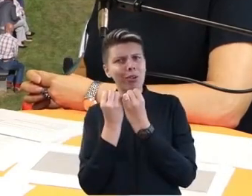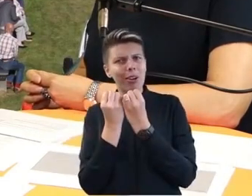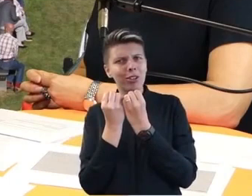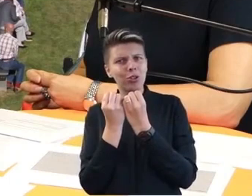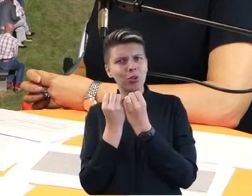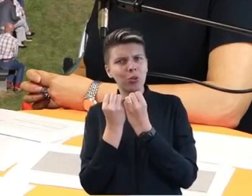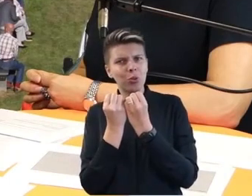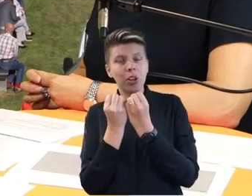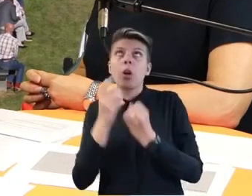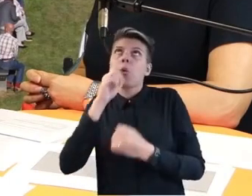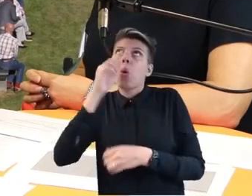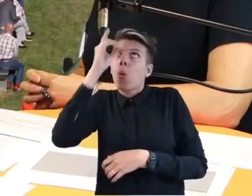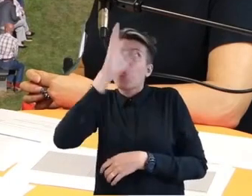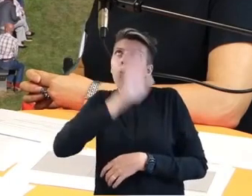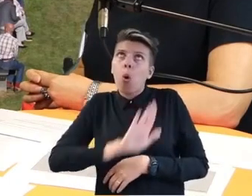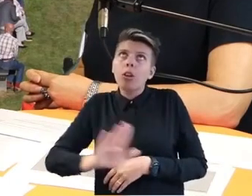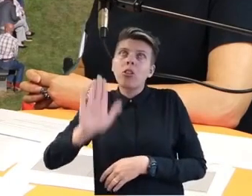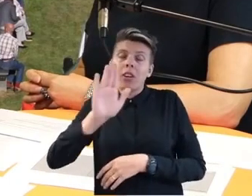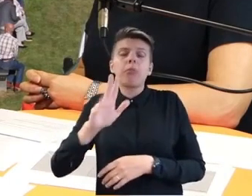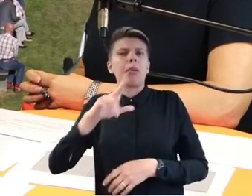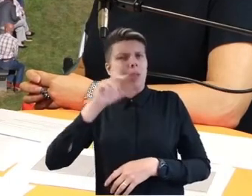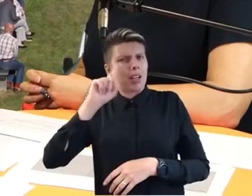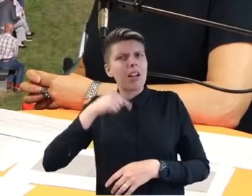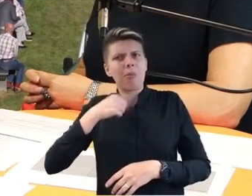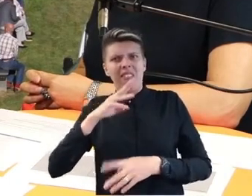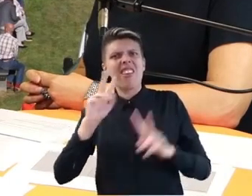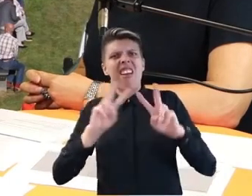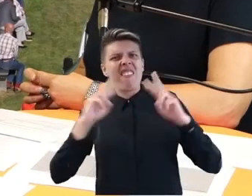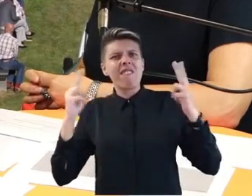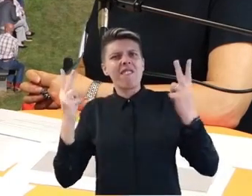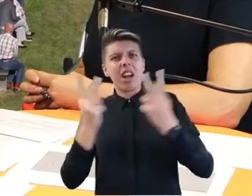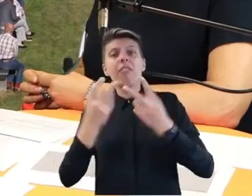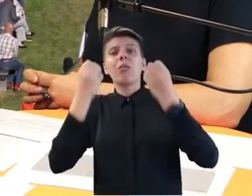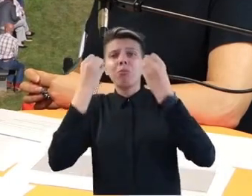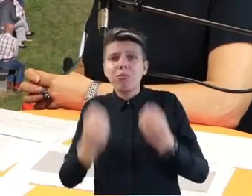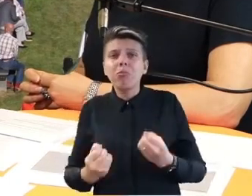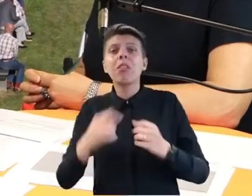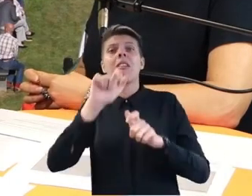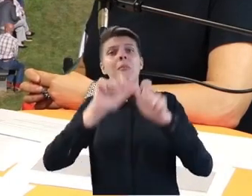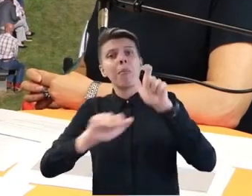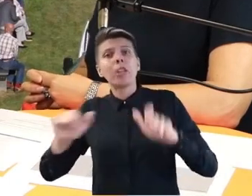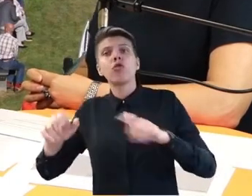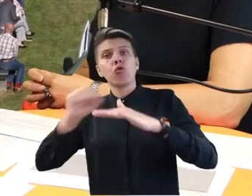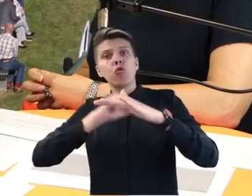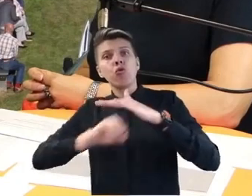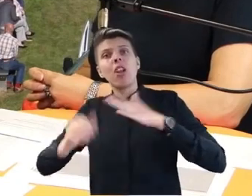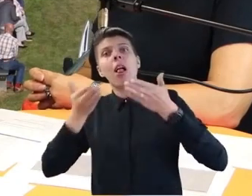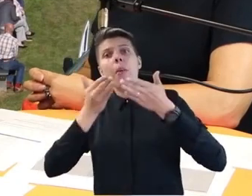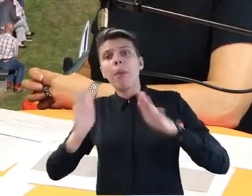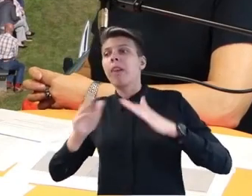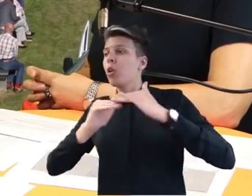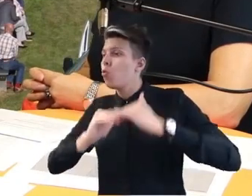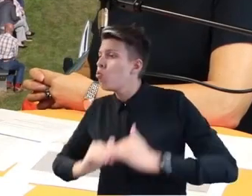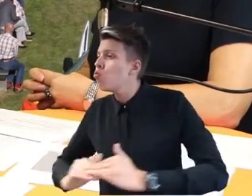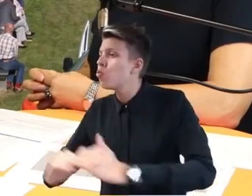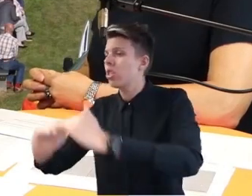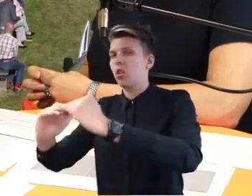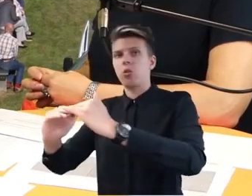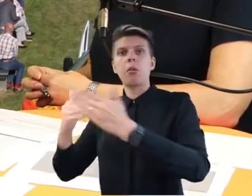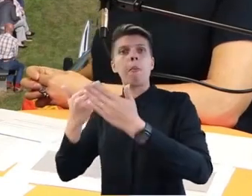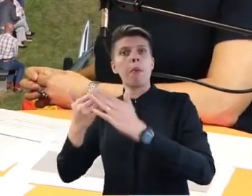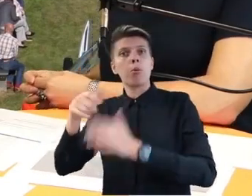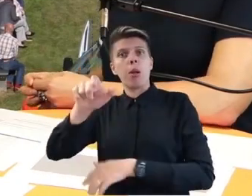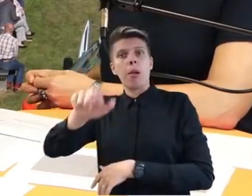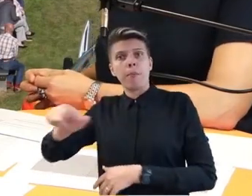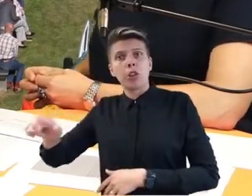bezogen aber ich denke auch weltweit sehr viele bestrebungen sehr schnell sich gegenseitig zu unterstützen einkäufe zu machen für menschen die eben